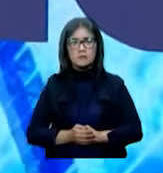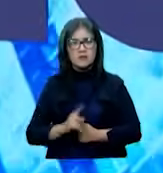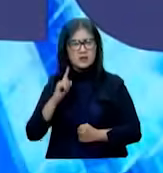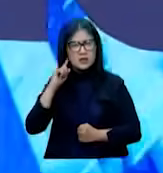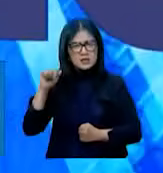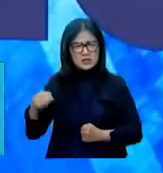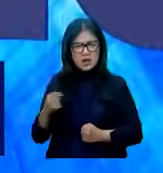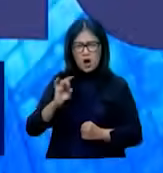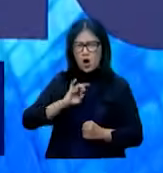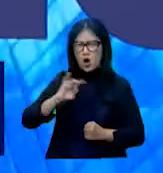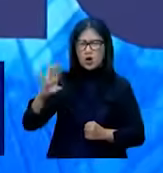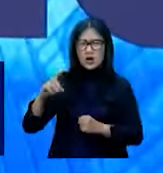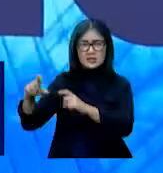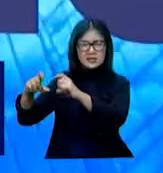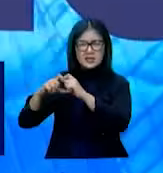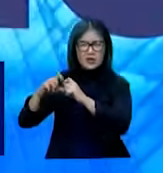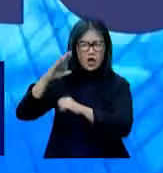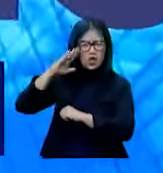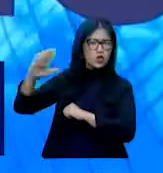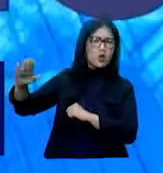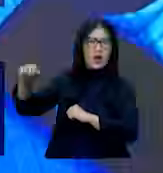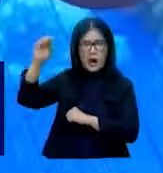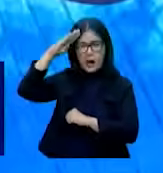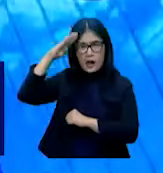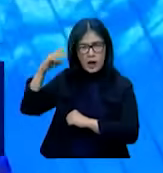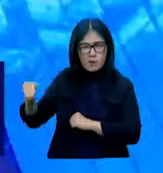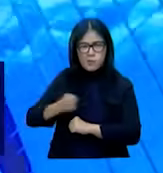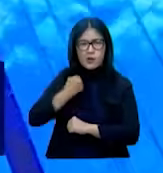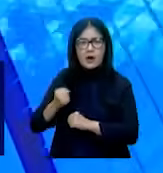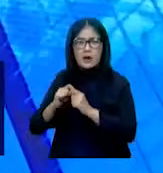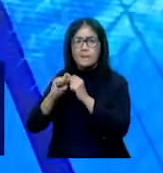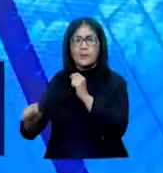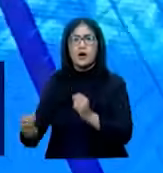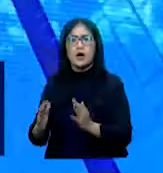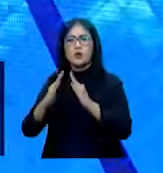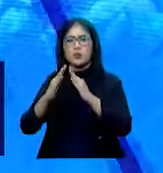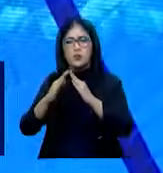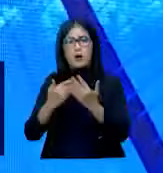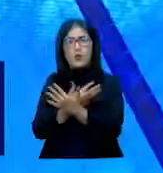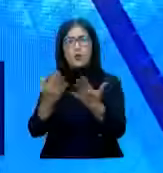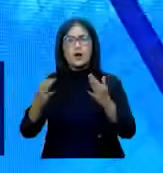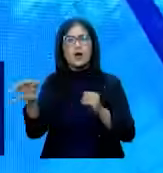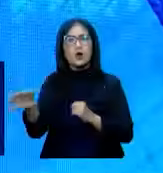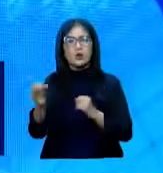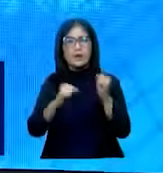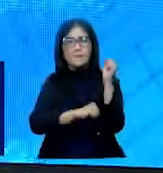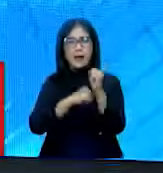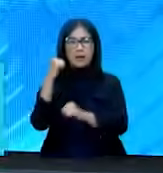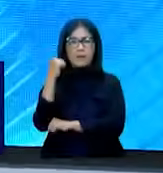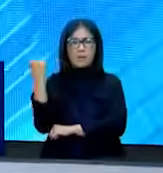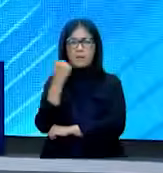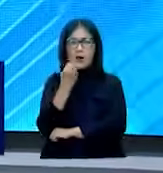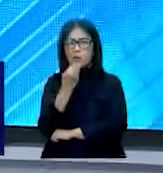Cintanya ditolak istri orang. Seorang pria nekat membakar rumah warga di kota Palembang. Pelaku bahkan beberapa kali meneror suami